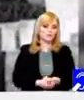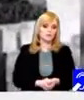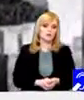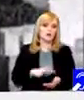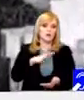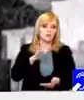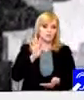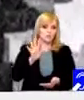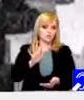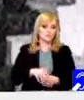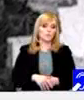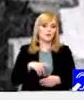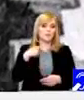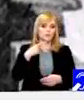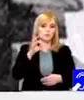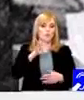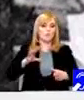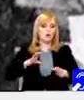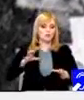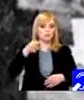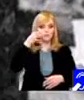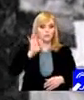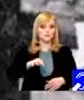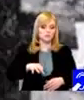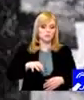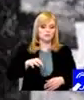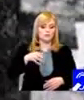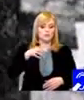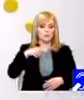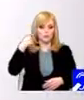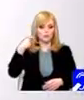culegere de memorii care descriu bogata sa experiență politică.